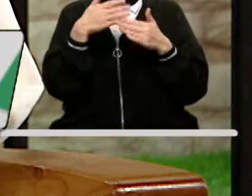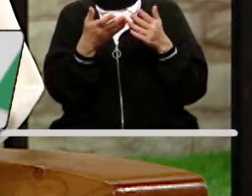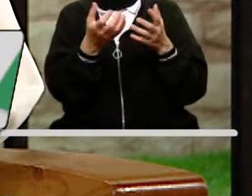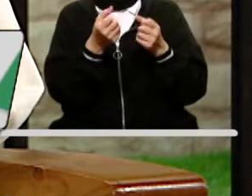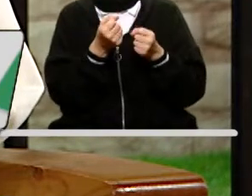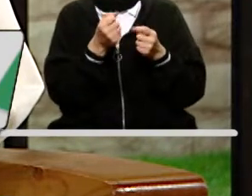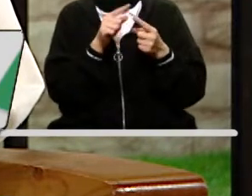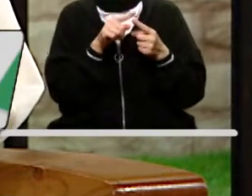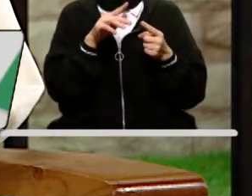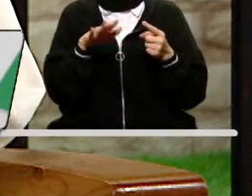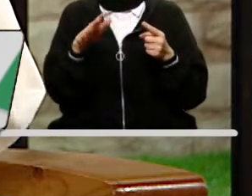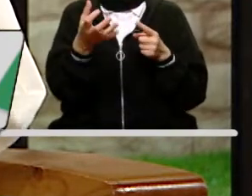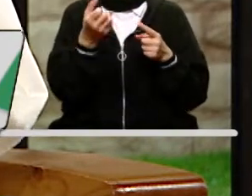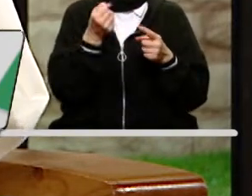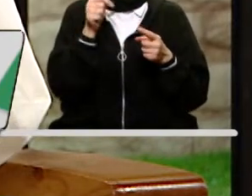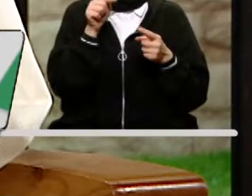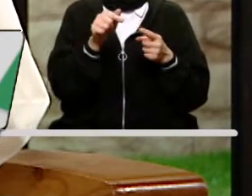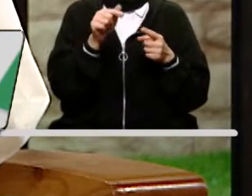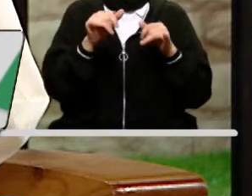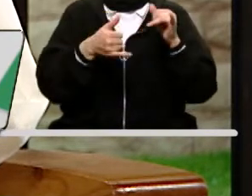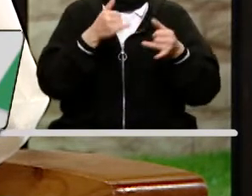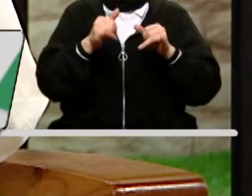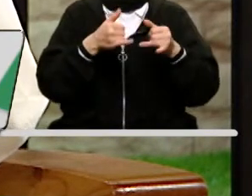oynamıyor. Bırakıyor. Ne yapıyor? Onu geri başka bir yere